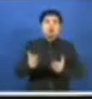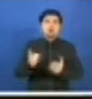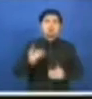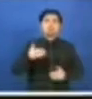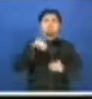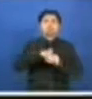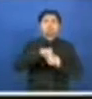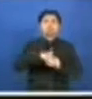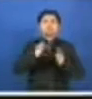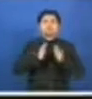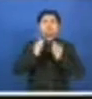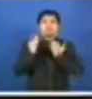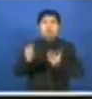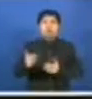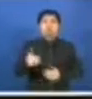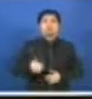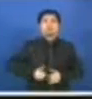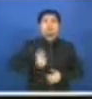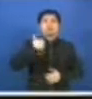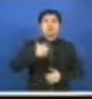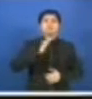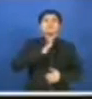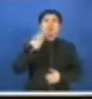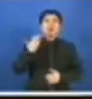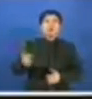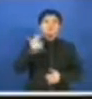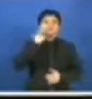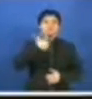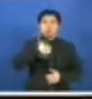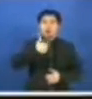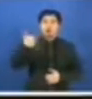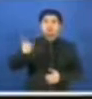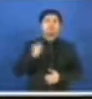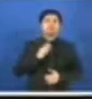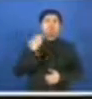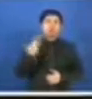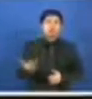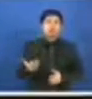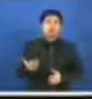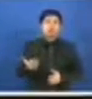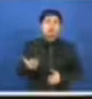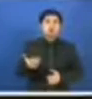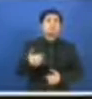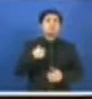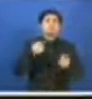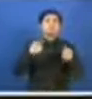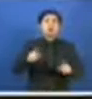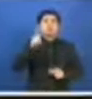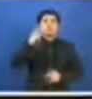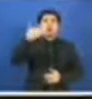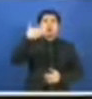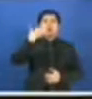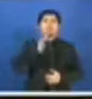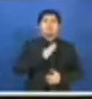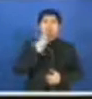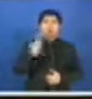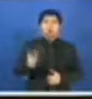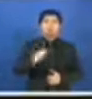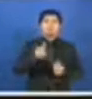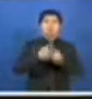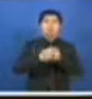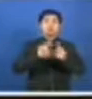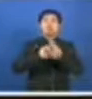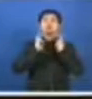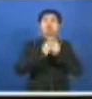Parlamentosu vardır, başbakanı vardır, bakanları vardır, ayrı bayrağı vardır. Ve dünyada